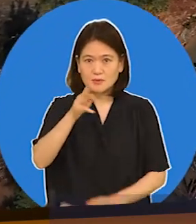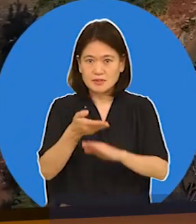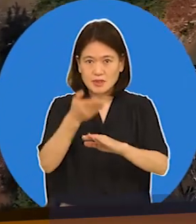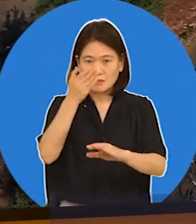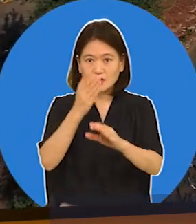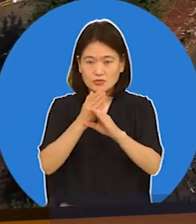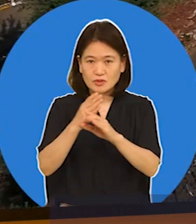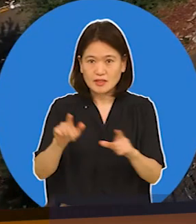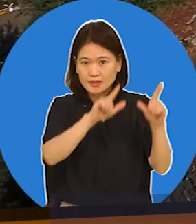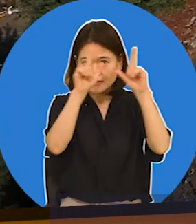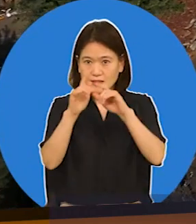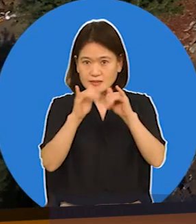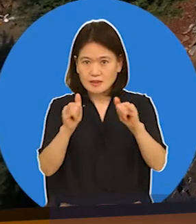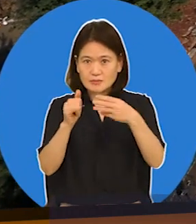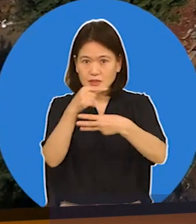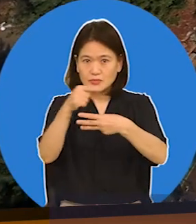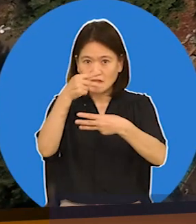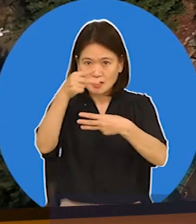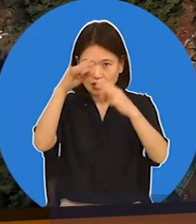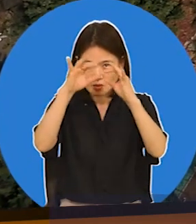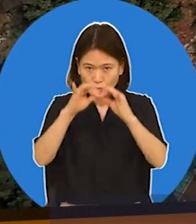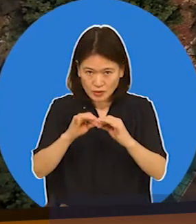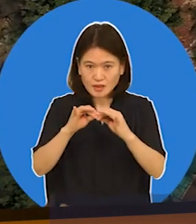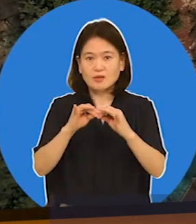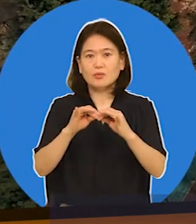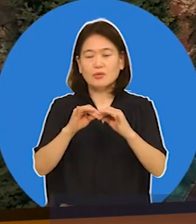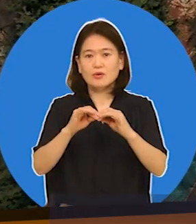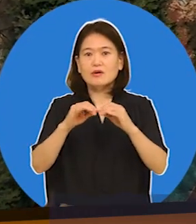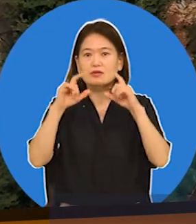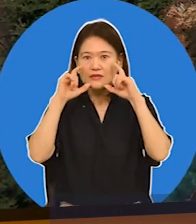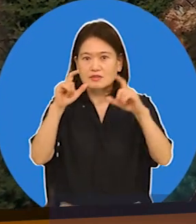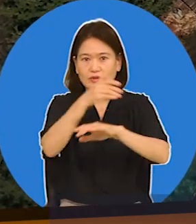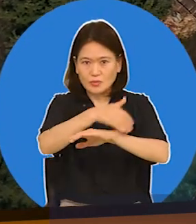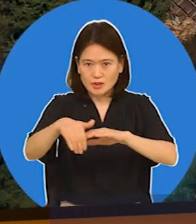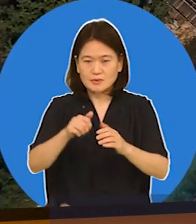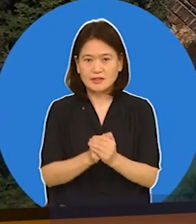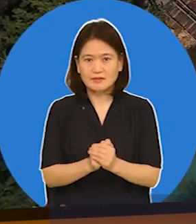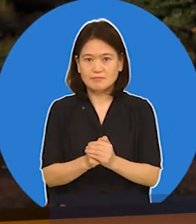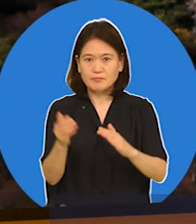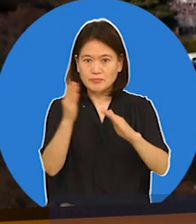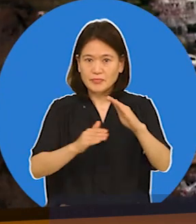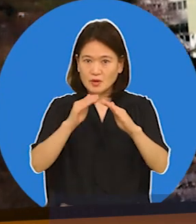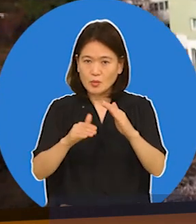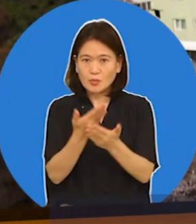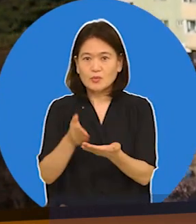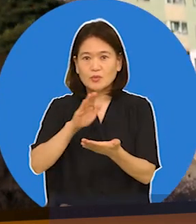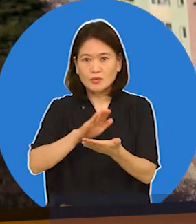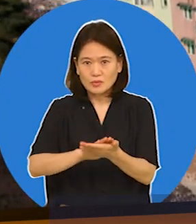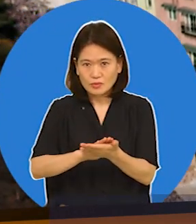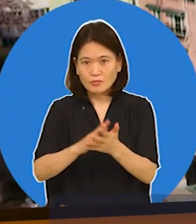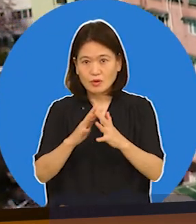상반기 중 주민 3분의 2 이상의 동의 u 를 확보해 정비구역으로 지정할 계획입니다 이번 00